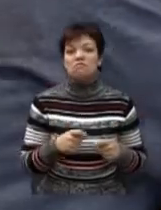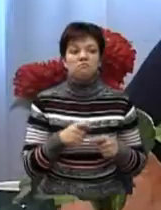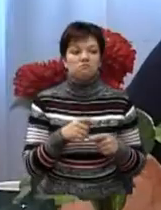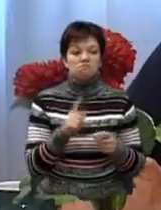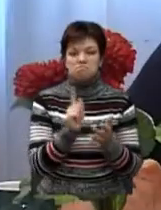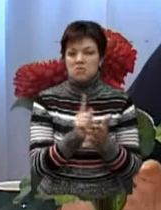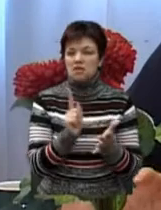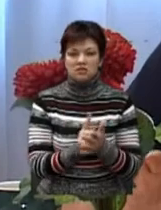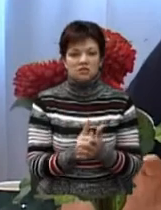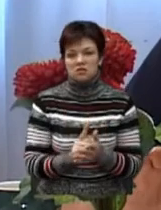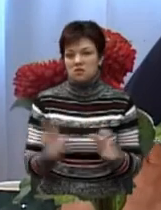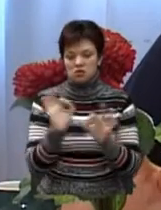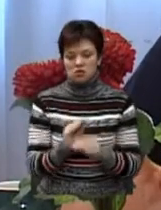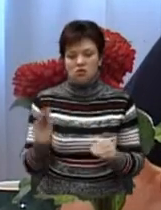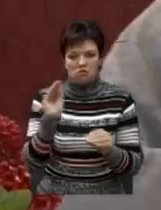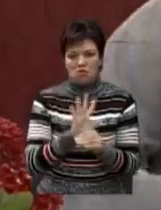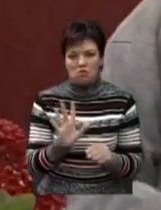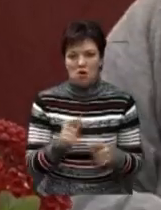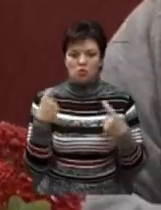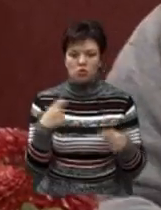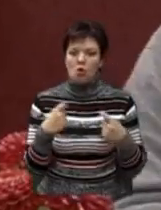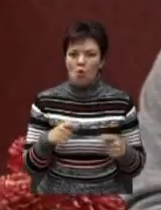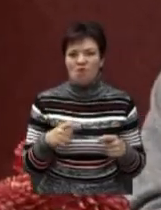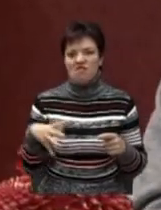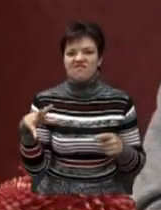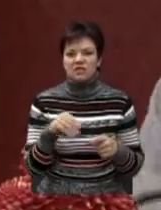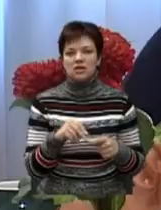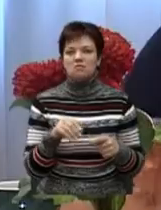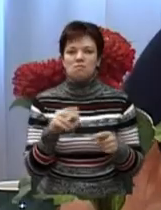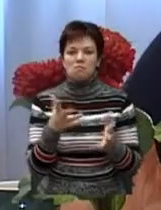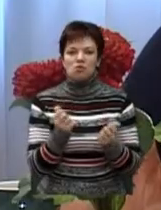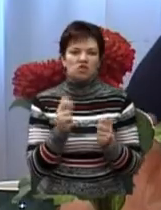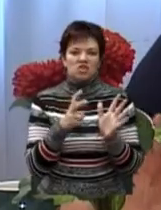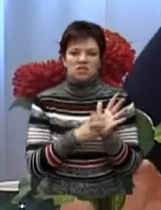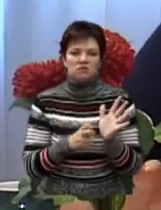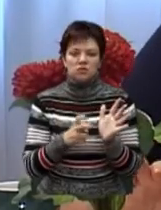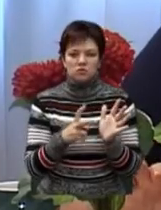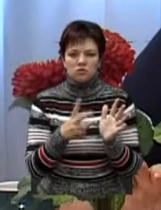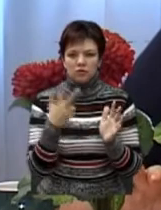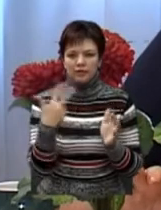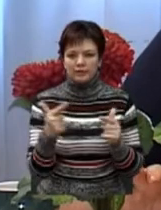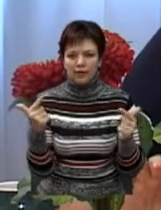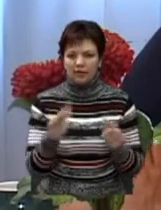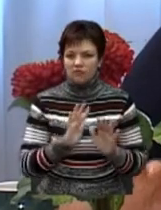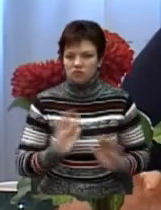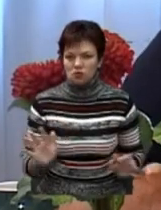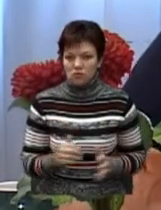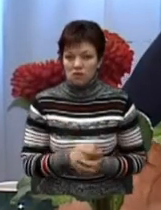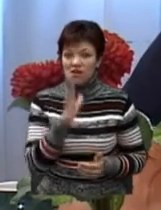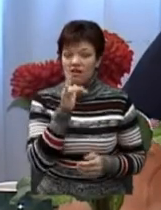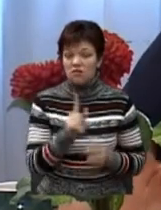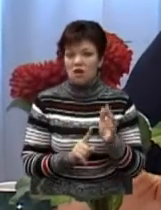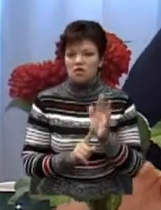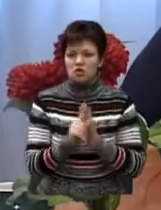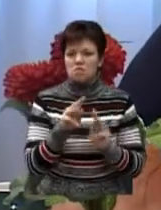кого нет. Ни у кого нет. У вас 730? Да. Когда пришел Янукович, он хвалился, что